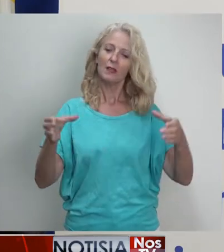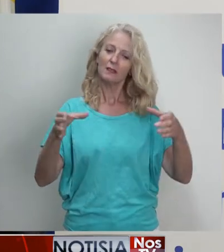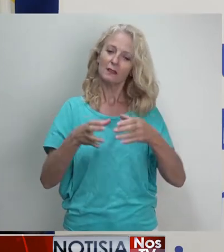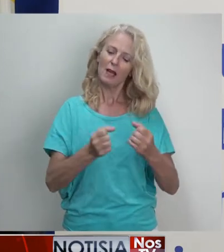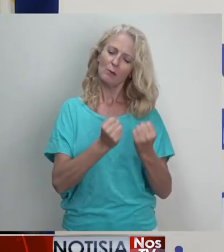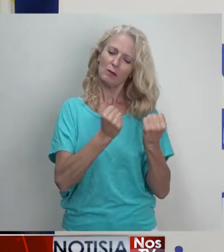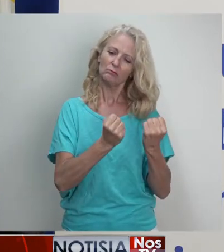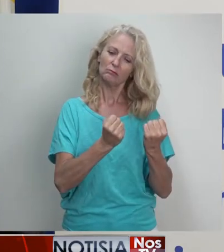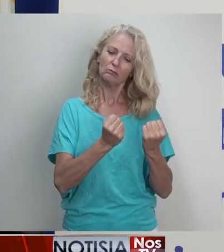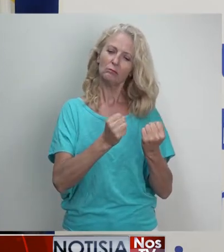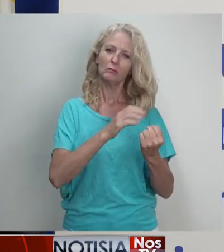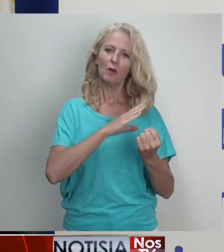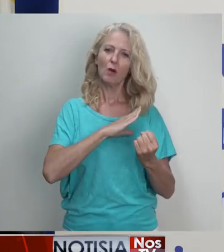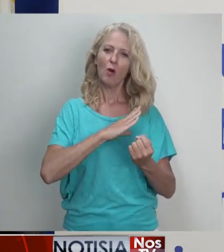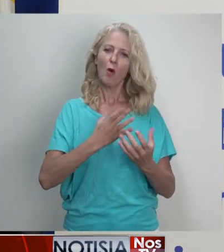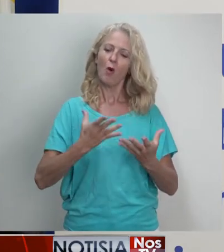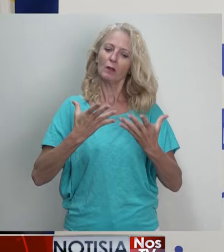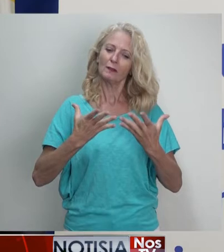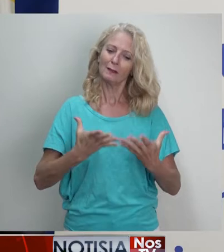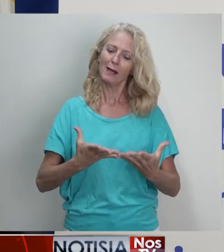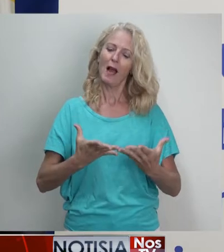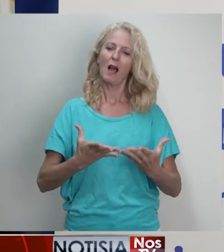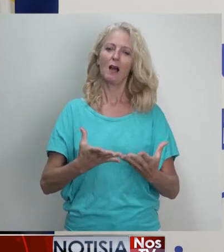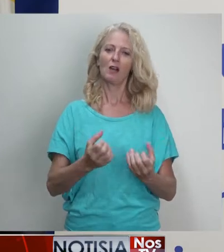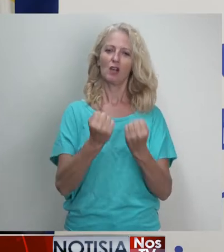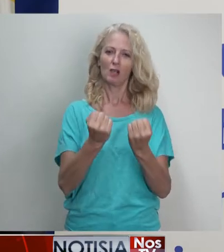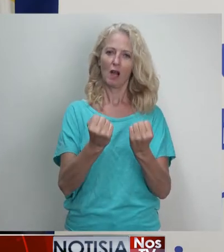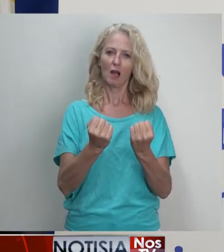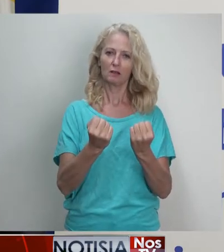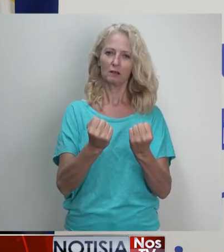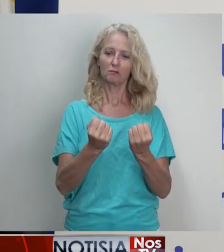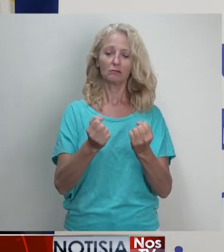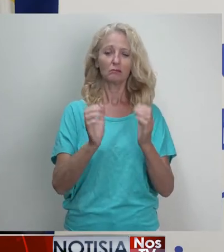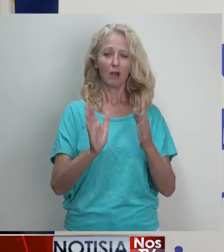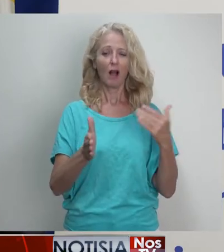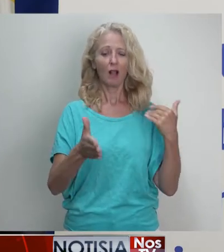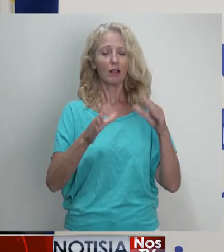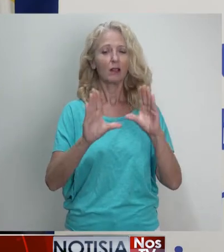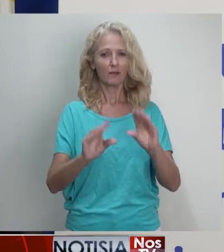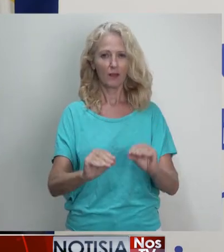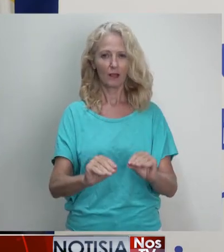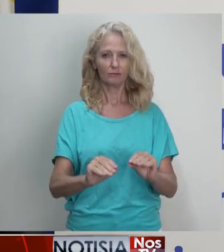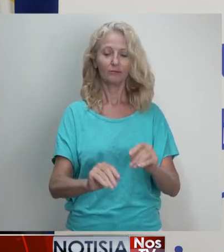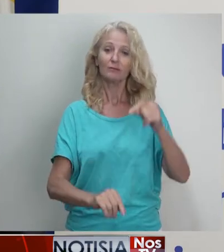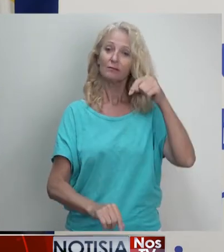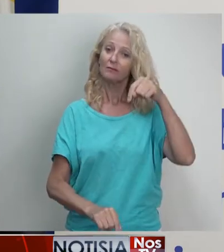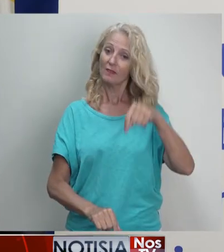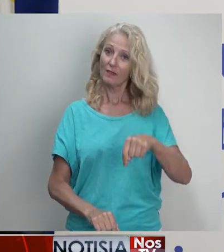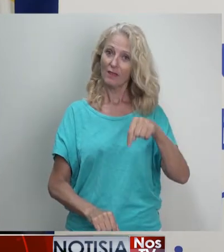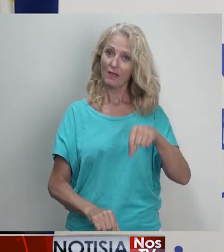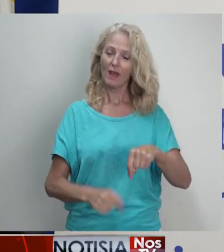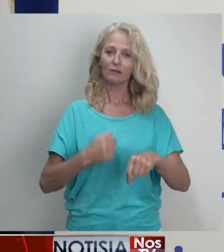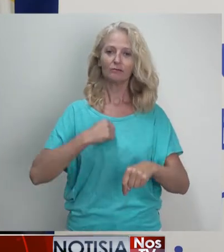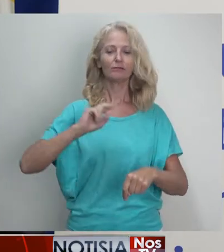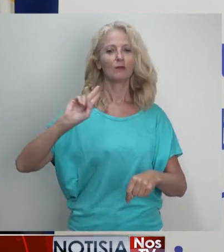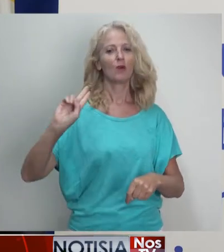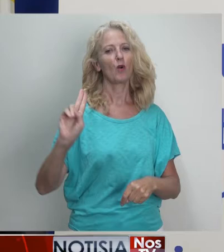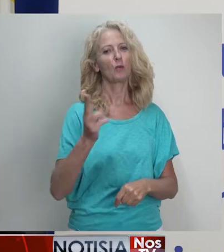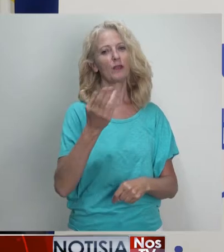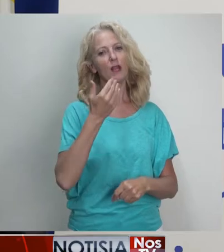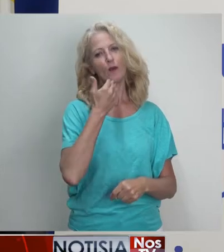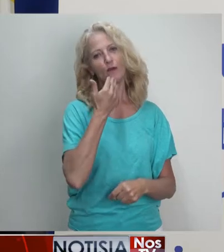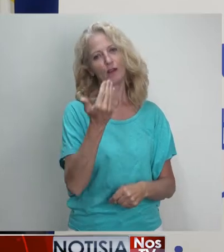saamhorigheid en draagkracht. Vandaag wil ik dat opnieuw aan u vragen.